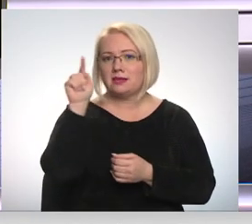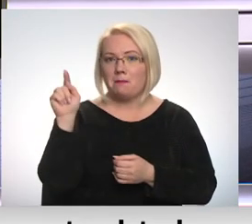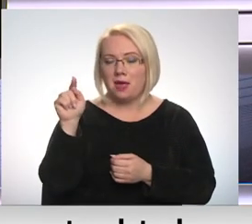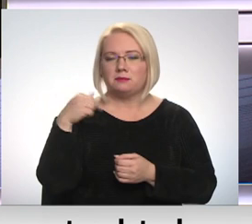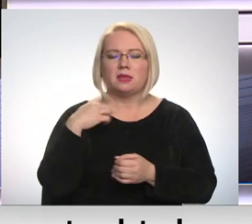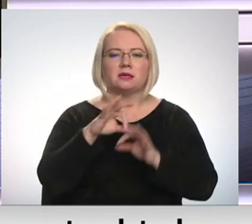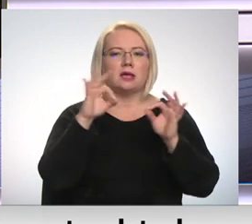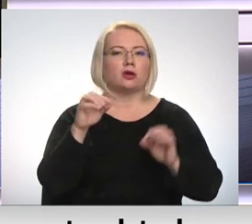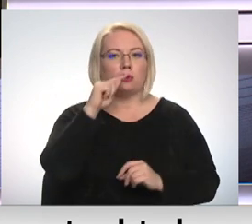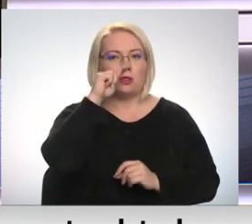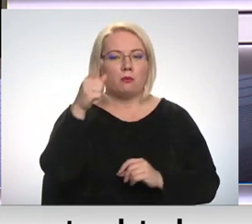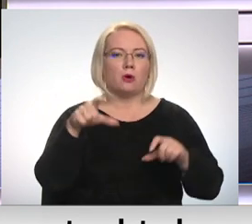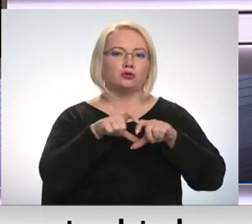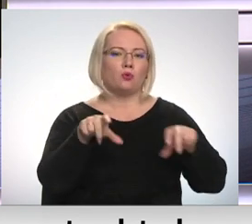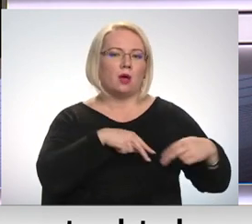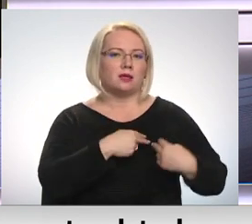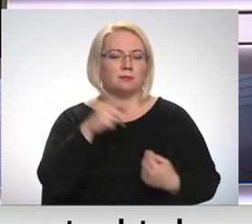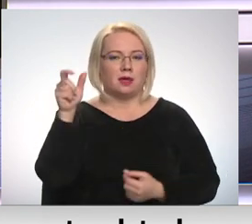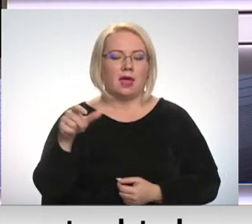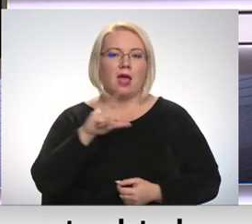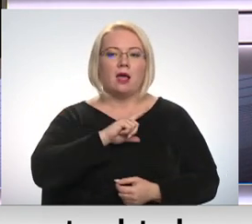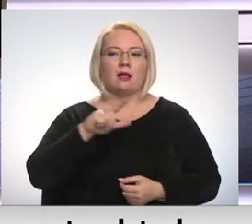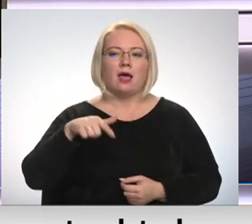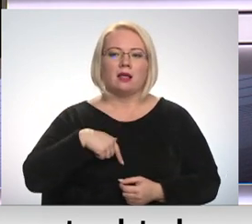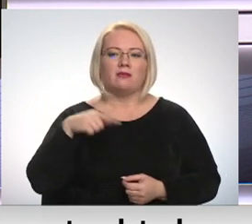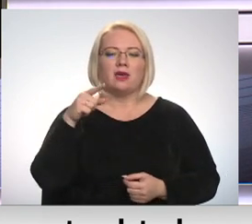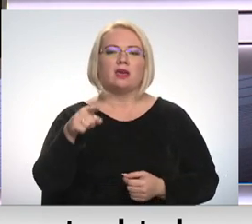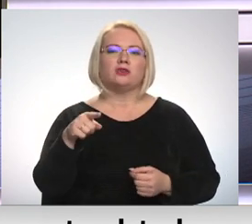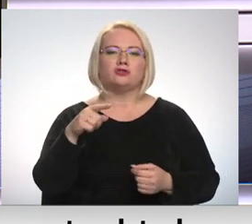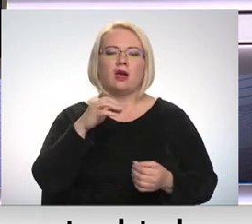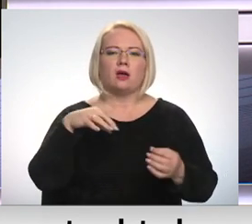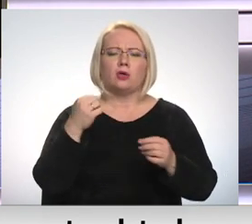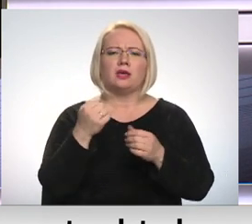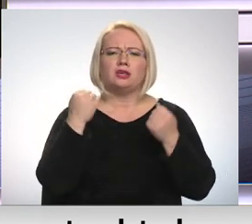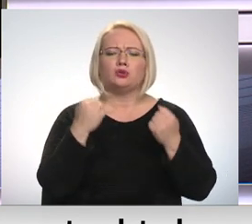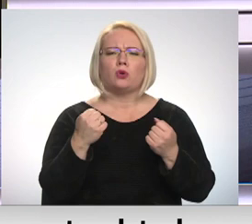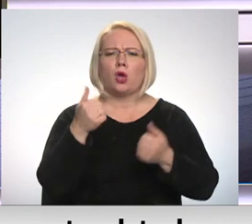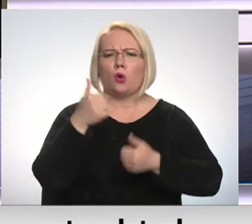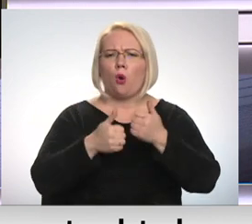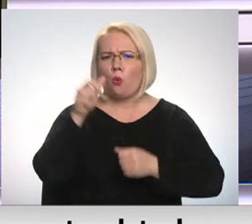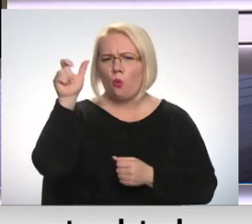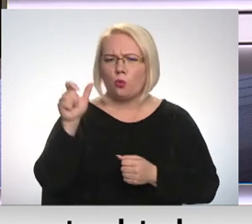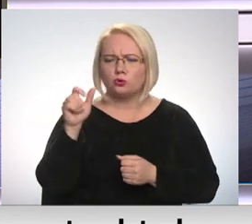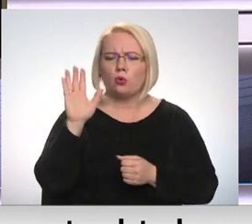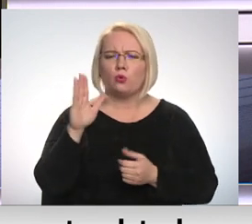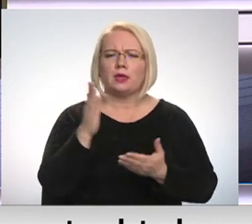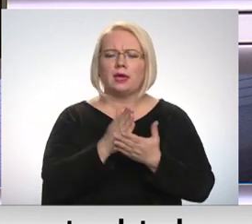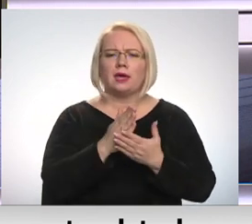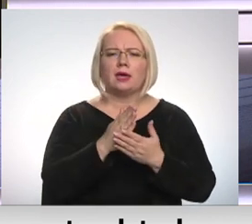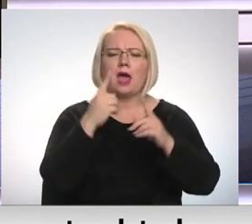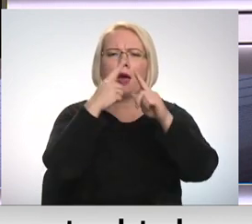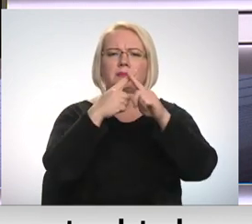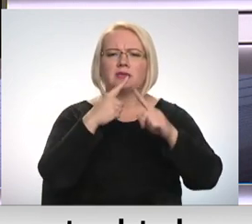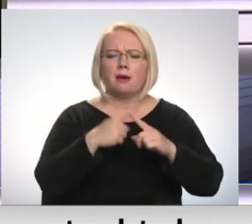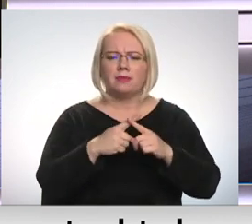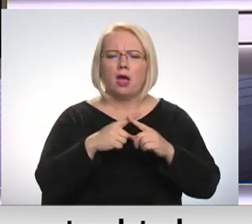ar lepošanos par skolas biedreni. Latviešu altiste Santa Vižanē ir izturējusi nopietnu konkursu un kļuvusi par Amsterdamas Karaliskā